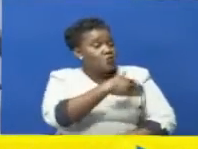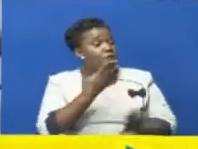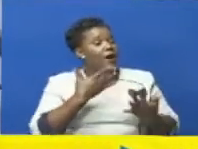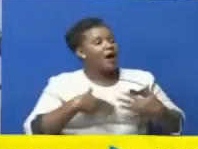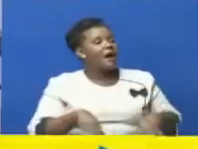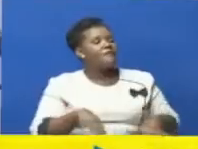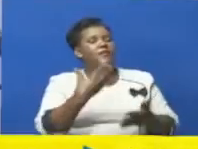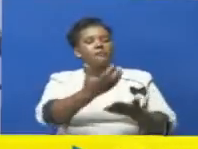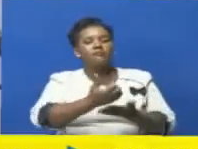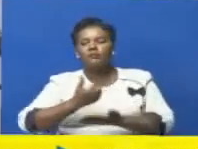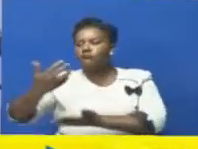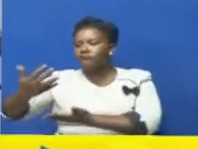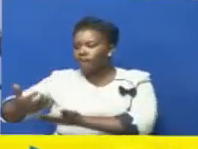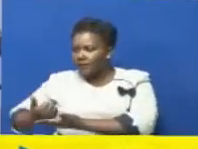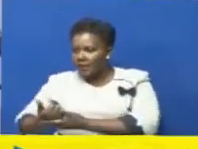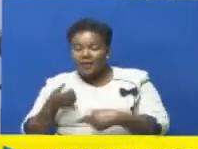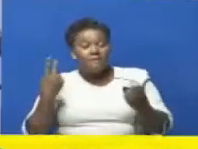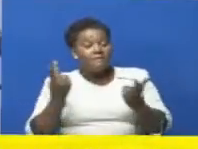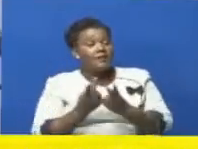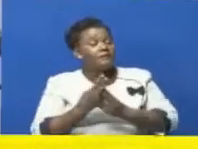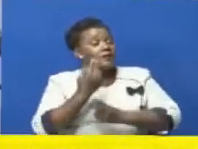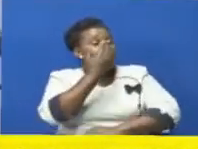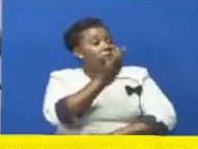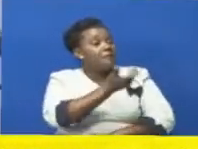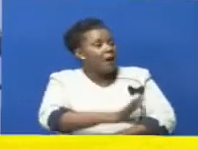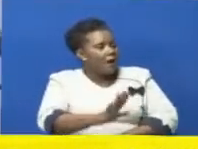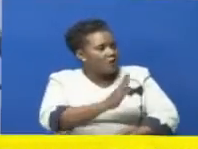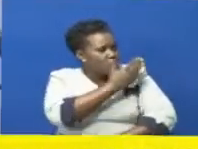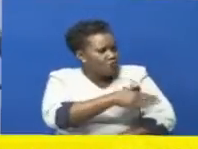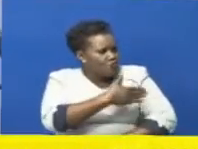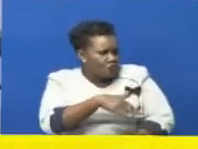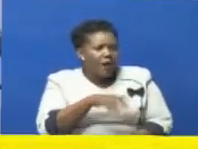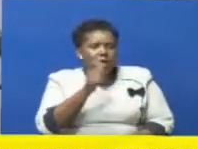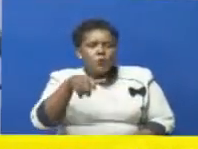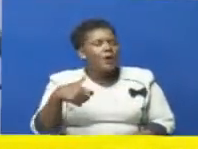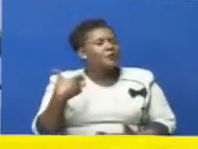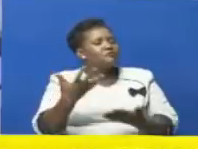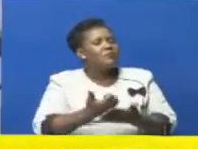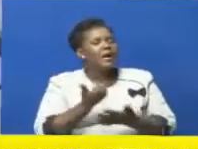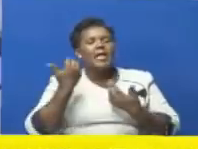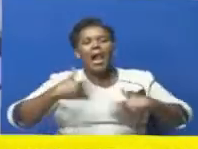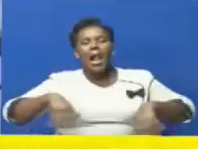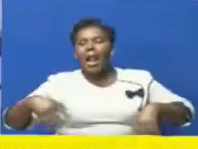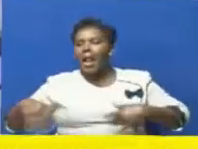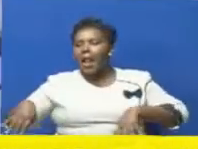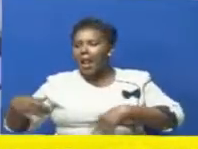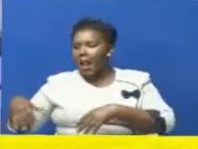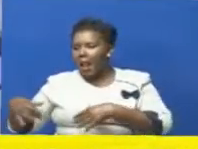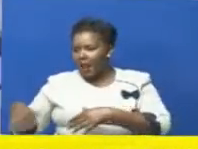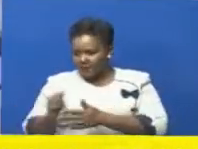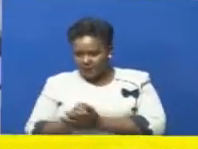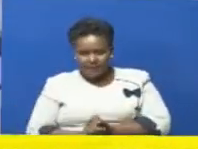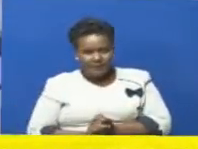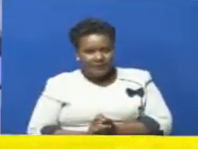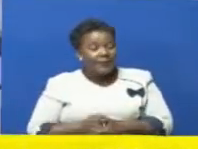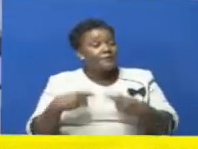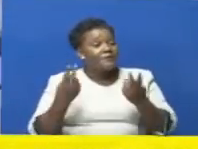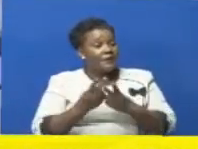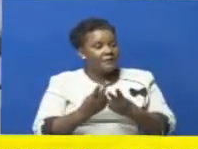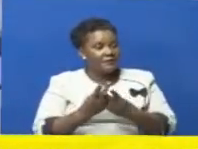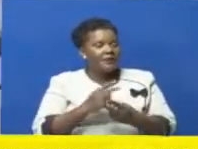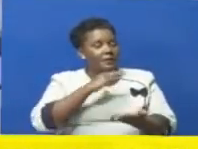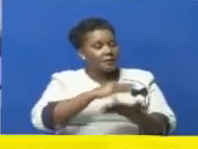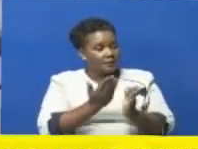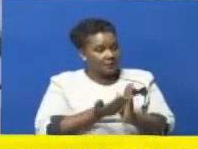kazi hiyo ili pia watu wapate maji waweze kunawa kama maji tiririka, na kuimarisha pia na sekta za utalii na